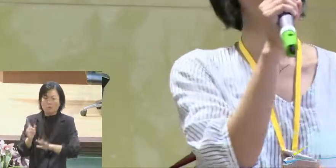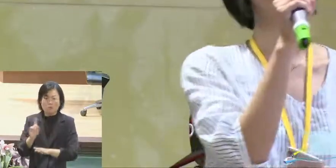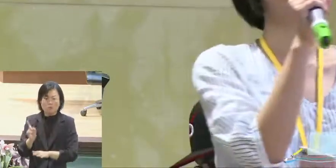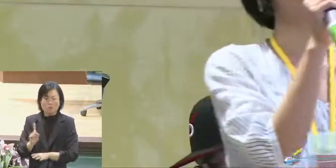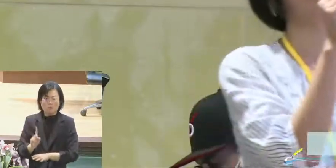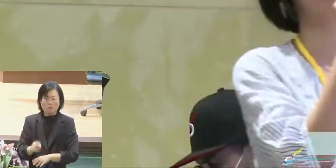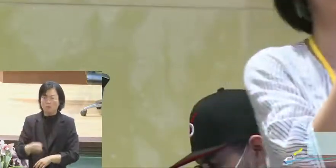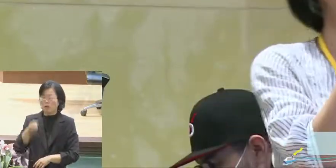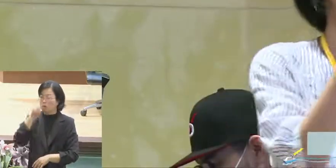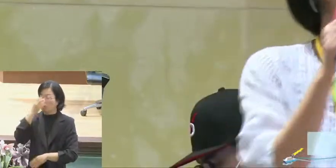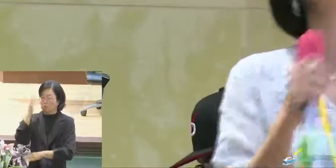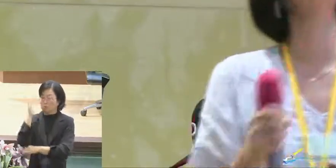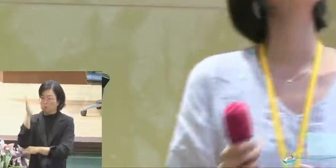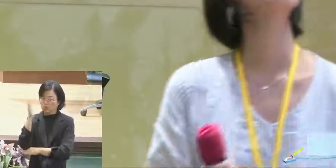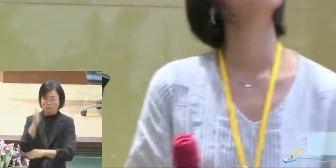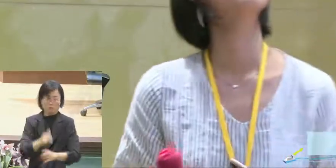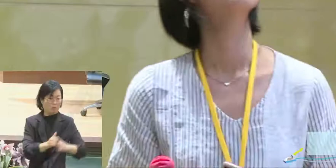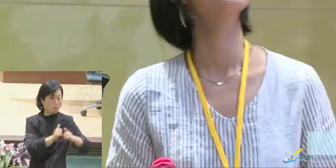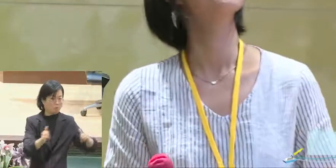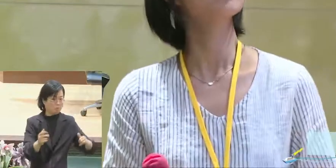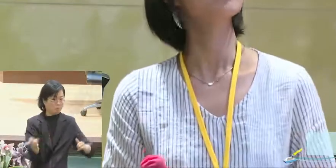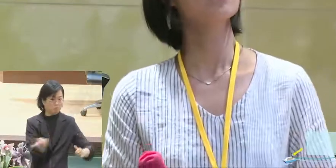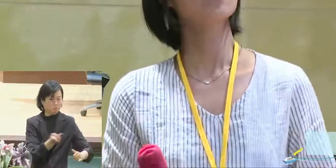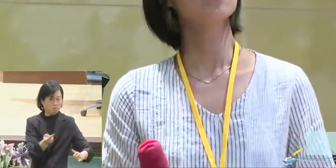间有没有什么反应？